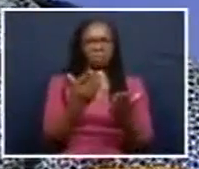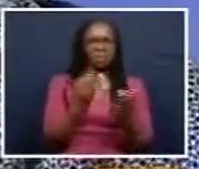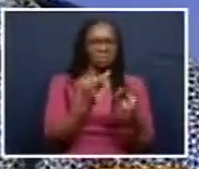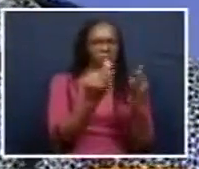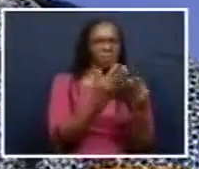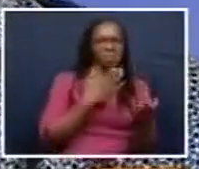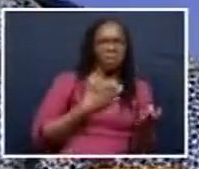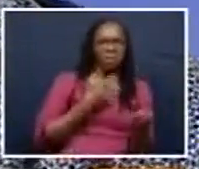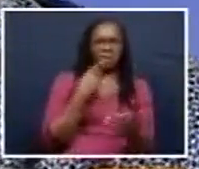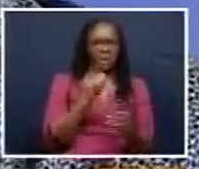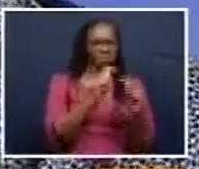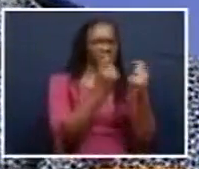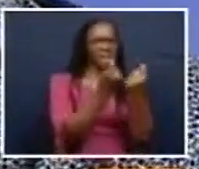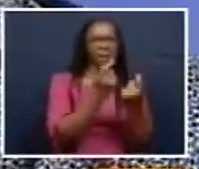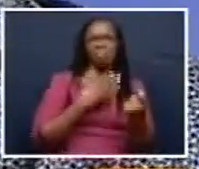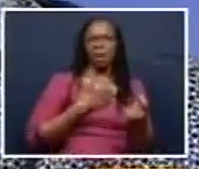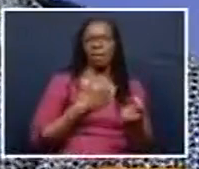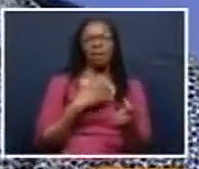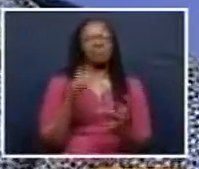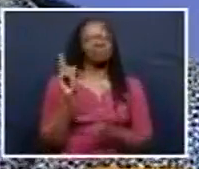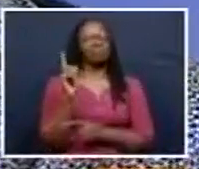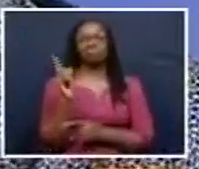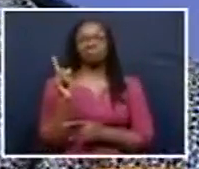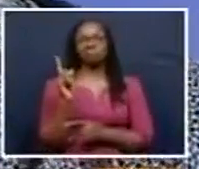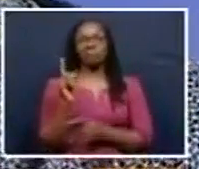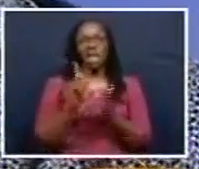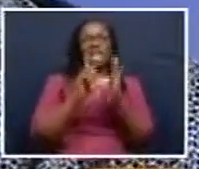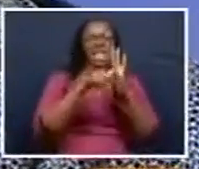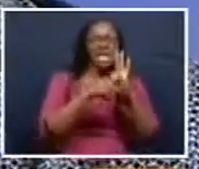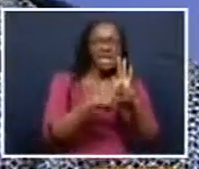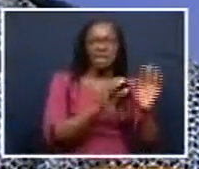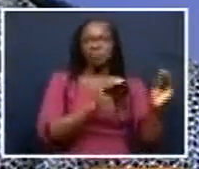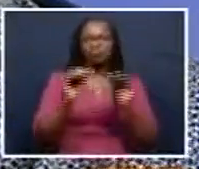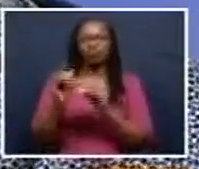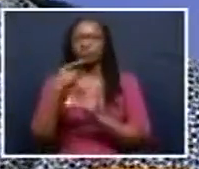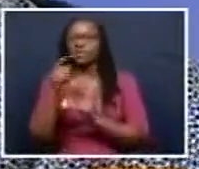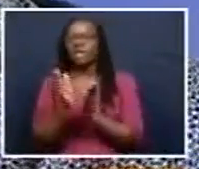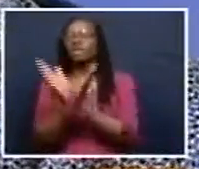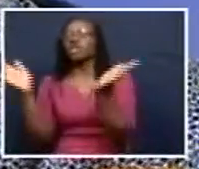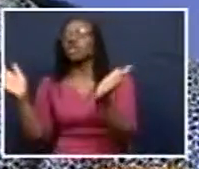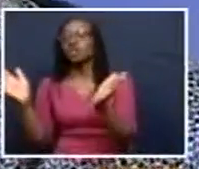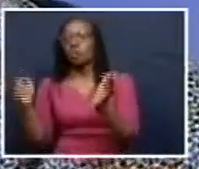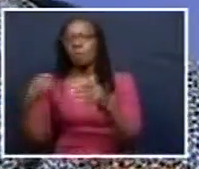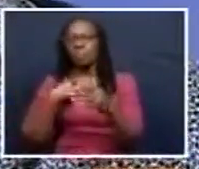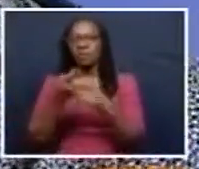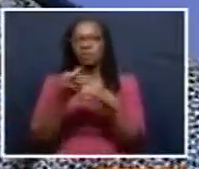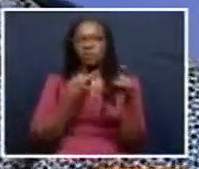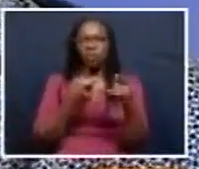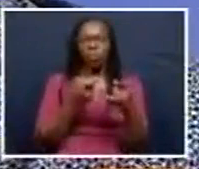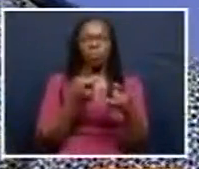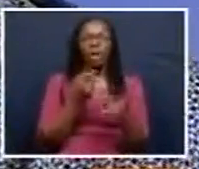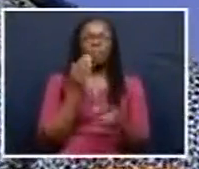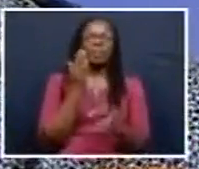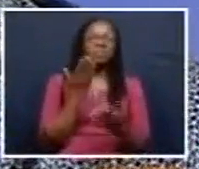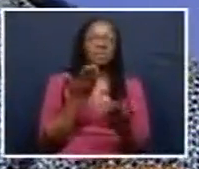mimi niwe tribal chief ndio sasa nikuje kwa meza na niseme sasa nimeleta hizo makura ya sehemu zangu ndio